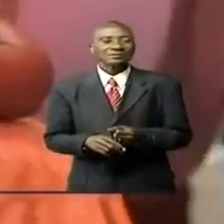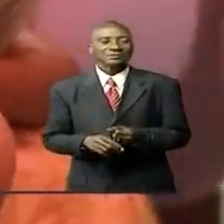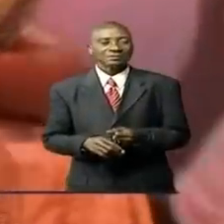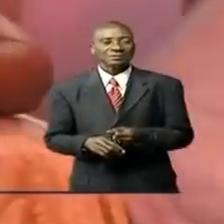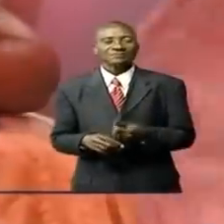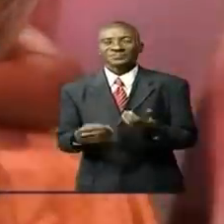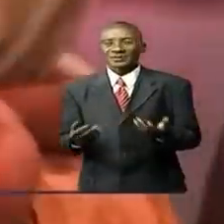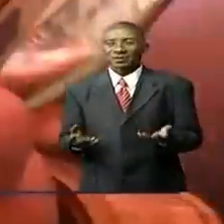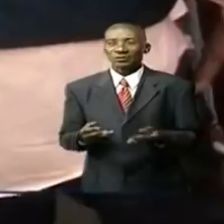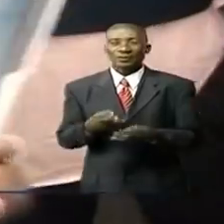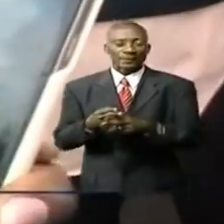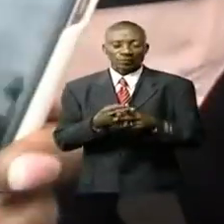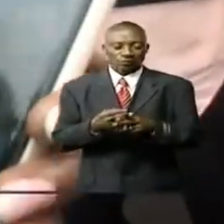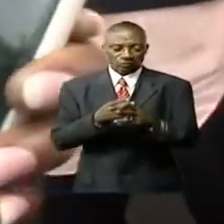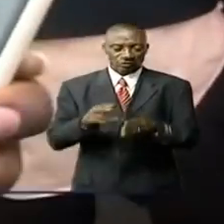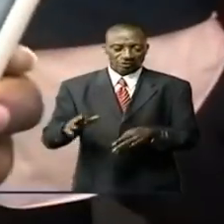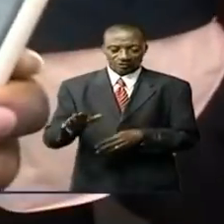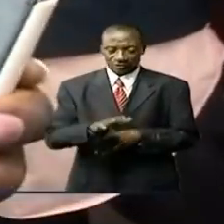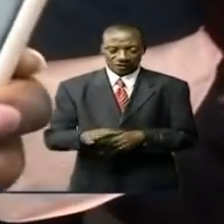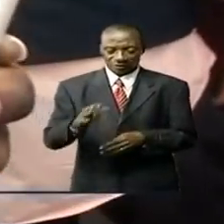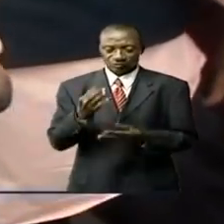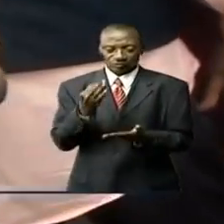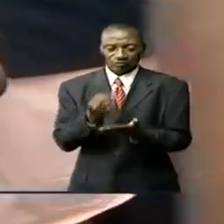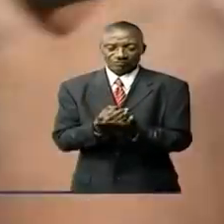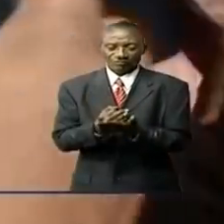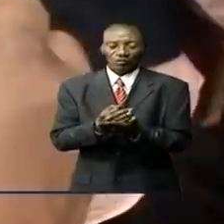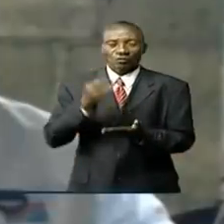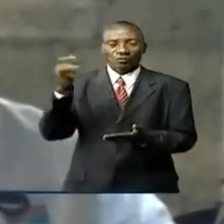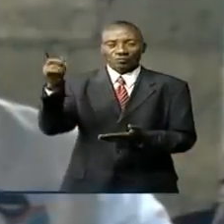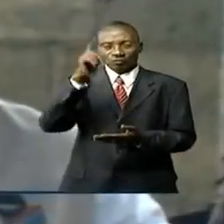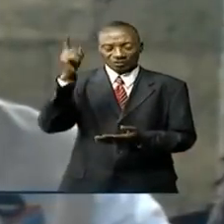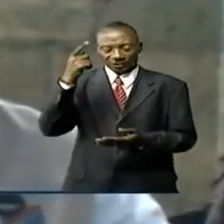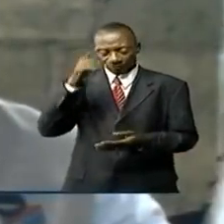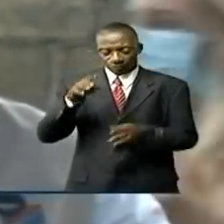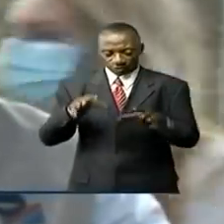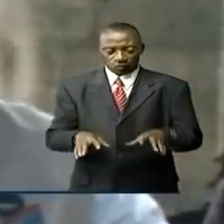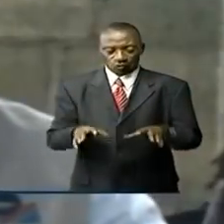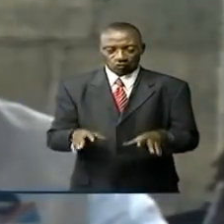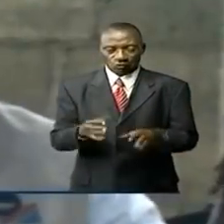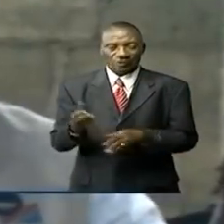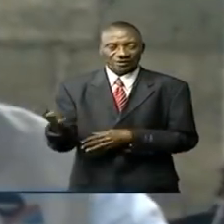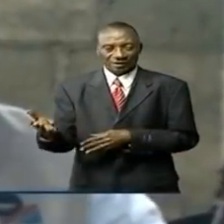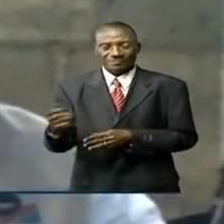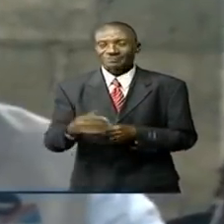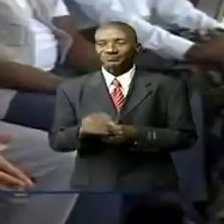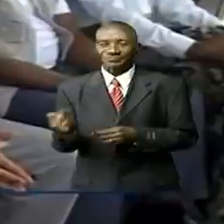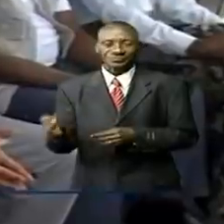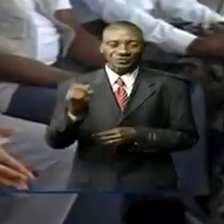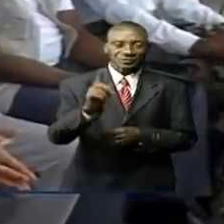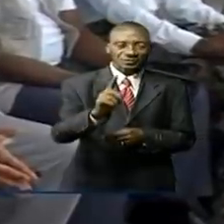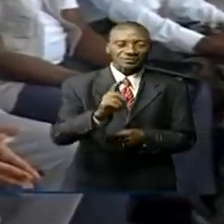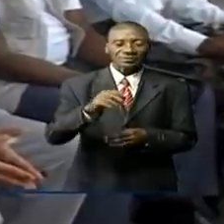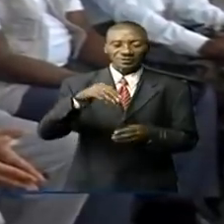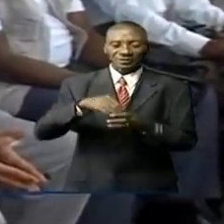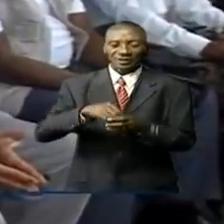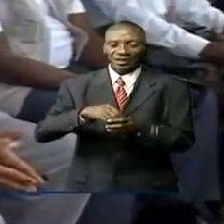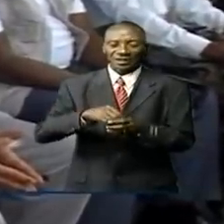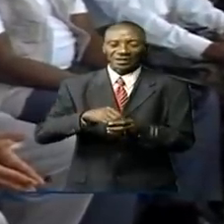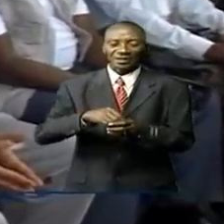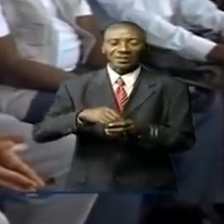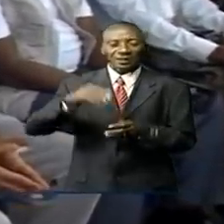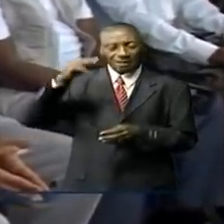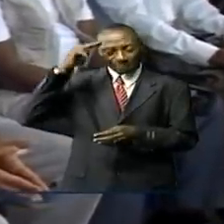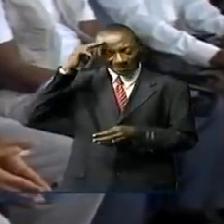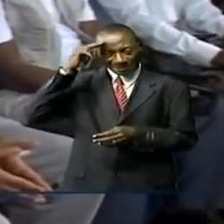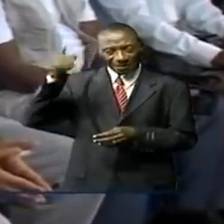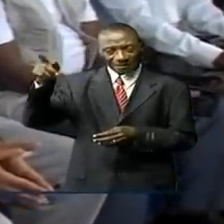le coordonnateur national du Fonds social de la République, Ruffin Boilongo, se sont rendus à Massina pour rencontrer les quelques